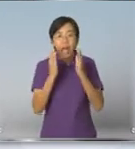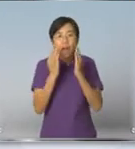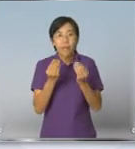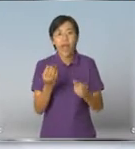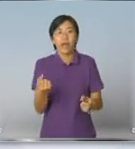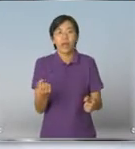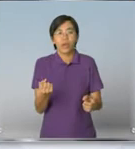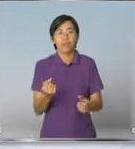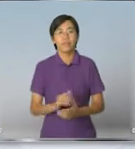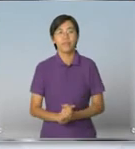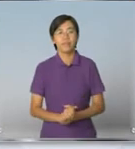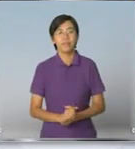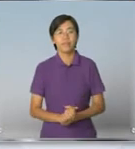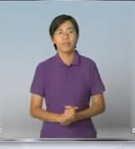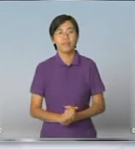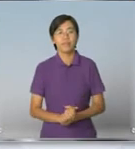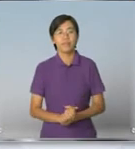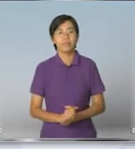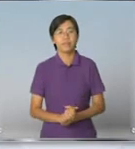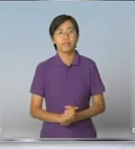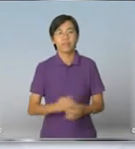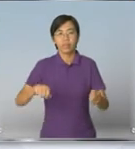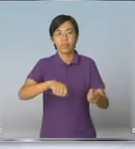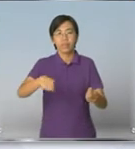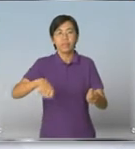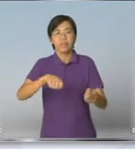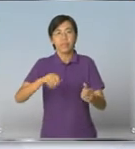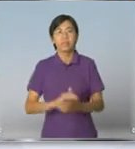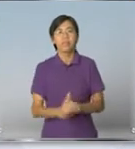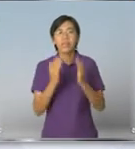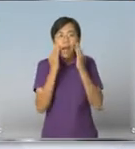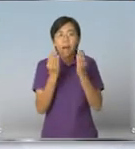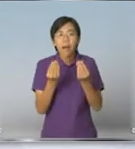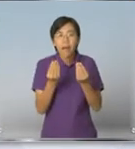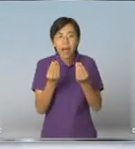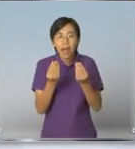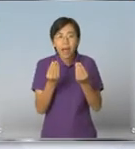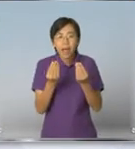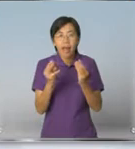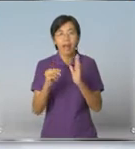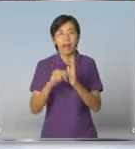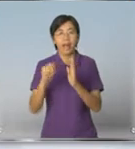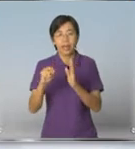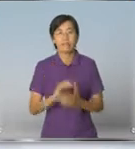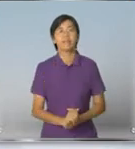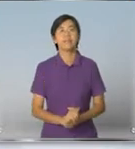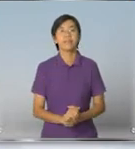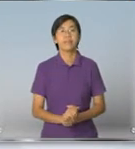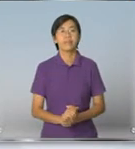มช่อม่วงเป็นของว่างที่ใช้แป้งประมาณ4ประเภท แป้งมันใช่ค่ะ ใช่ครับ